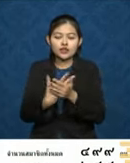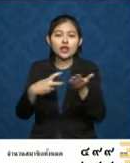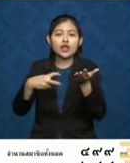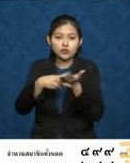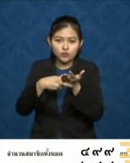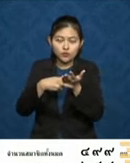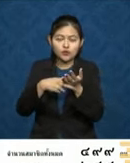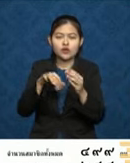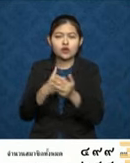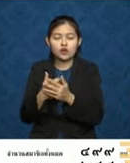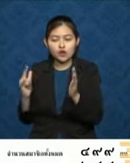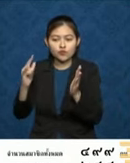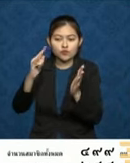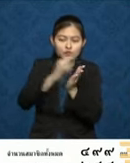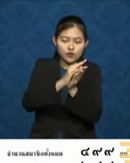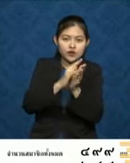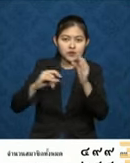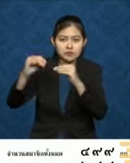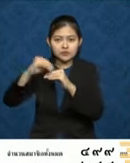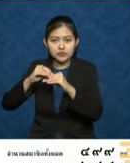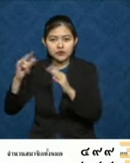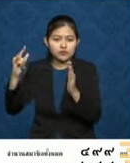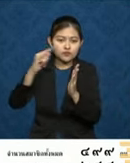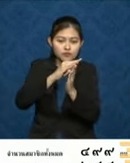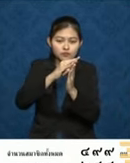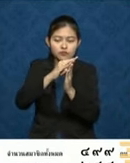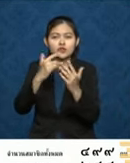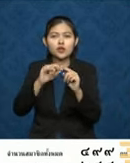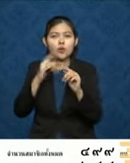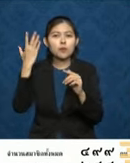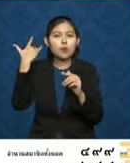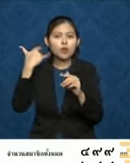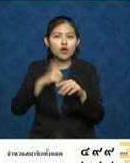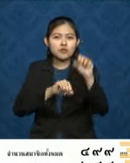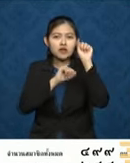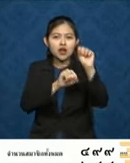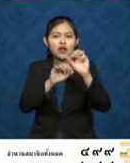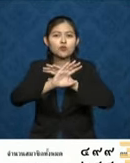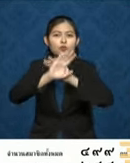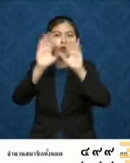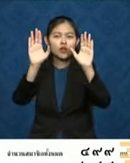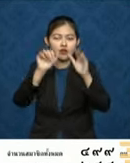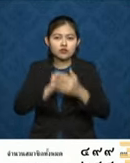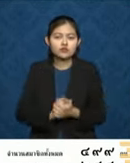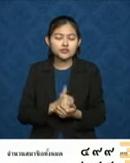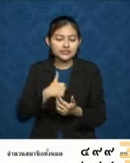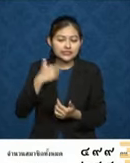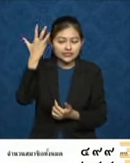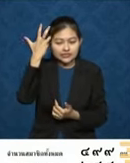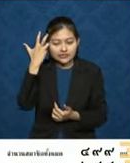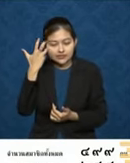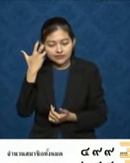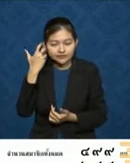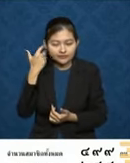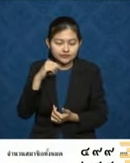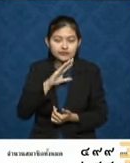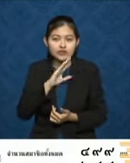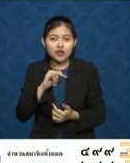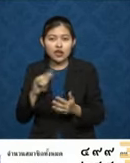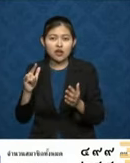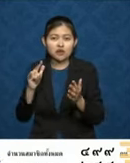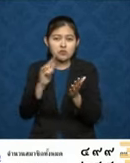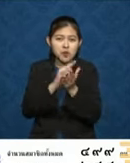แล้วก็การเพิ่มเที่ยวบินนะครับแต่เมื่อวานกลับมีการประกาศยกเลิกเที่ยวบินกผมรู้สึกเป็นกังวลอย่างยิ่งถ้าเรื่องนี้ได้เกิด